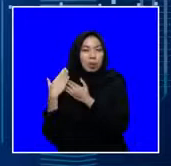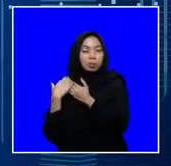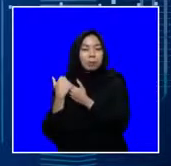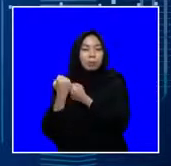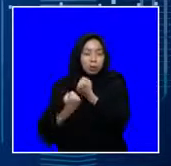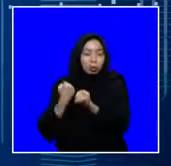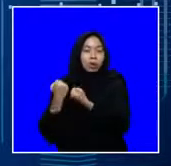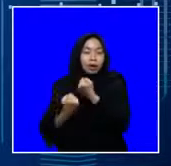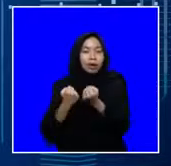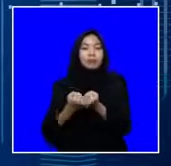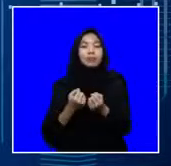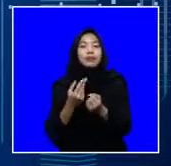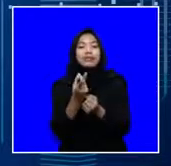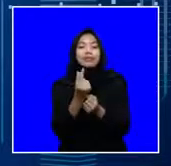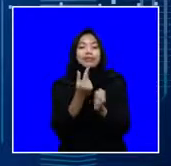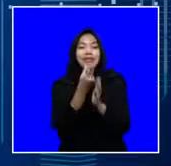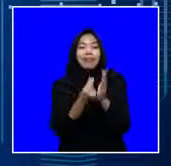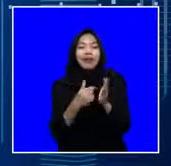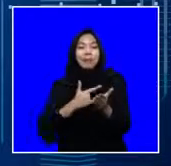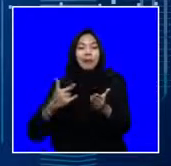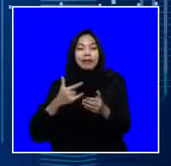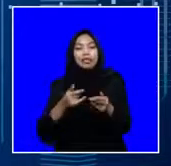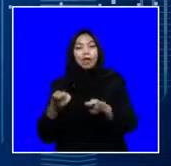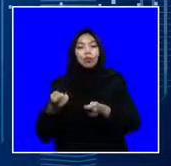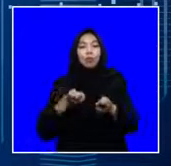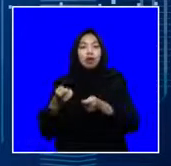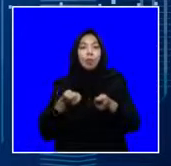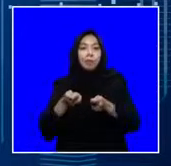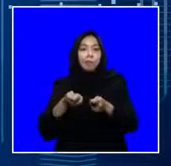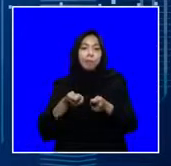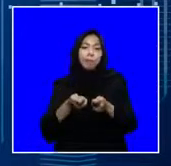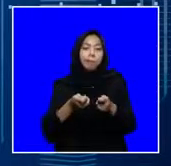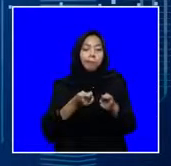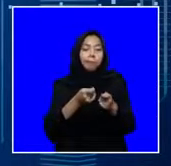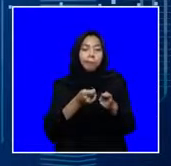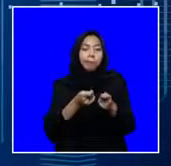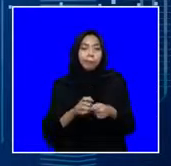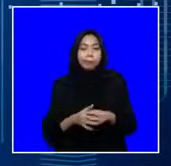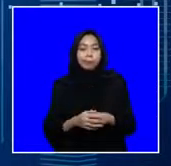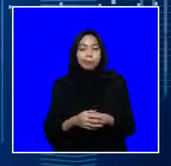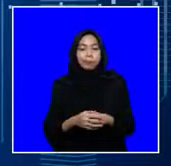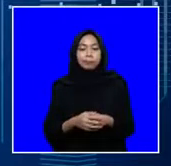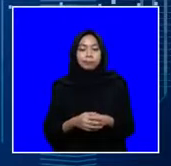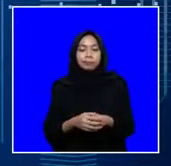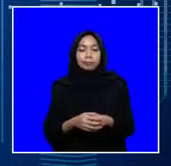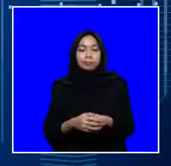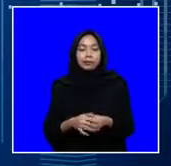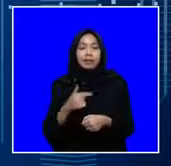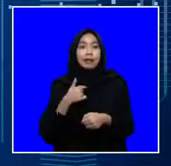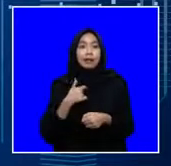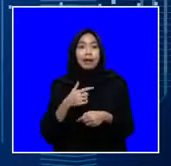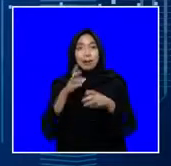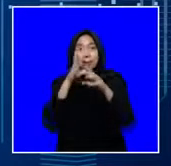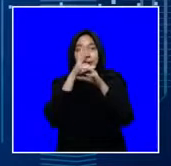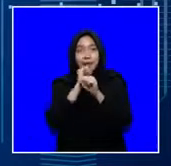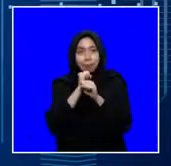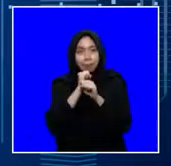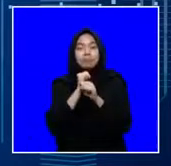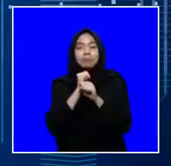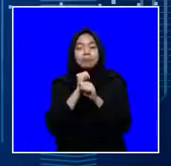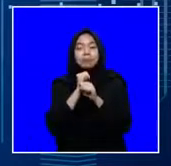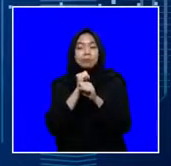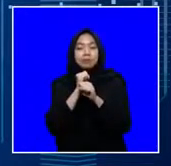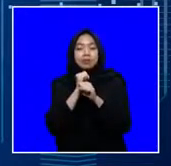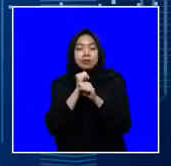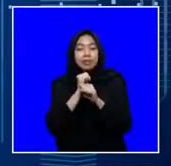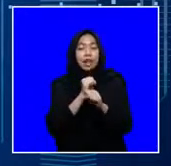pengelolaan dana abadi tersebut. Selain itu, kami juga berharap bahwa dengan perluasan program ini, setiap